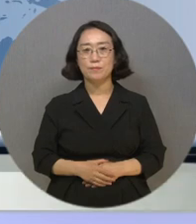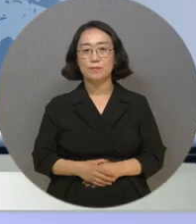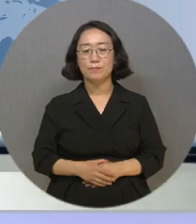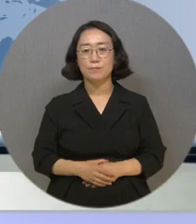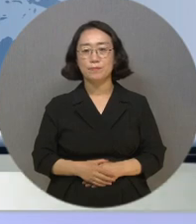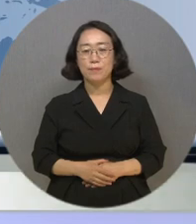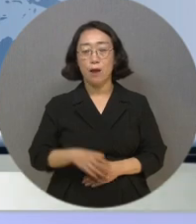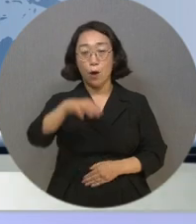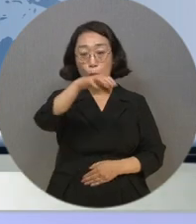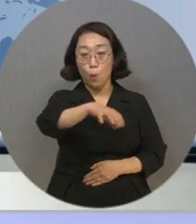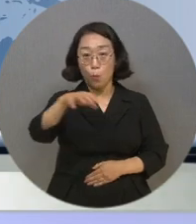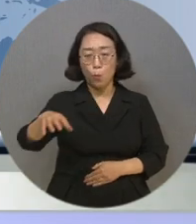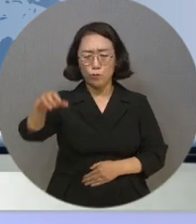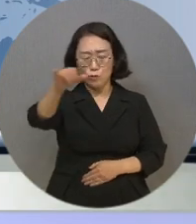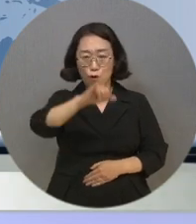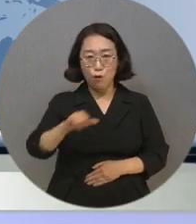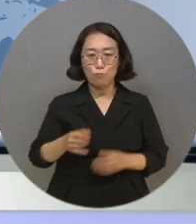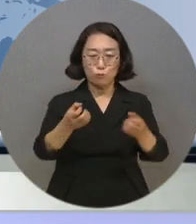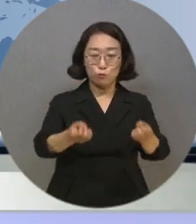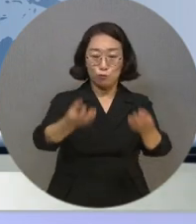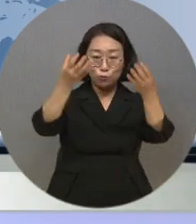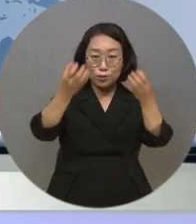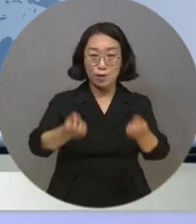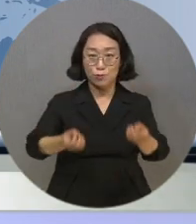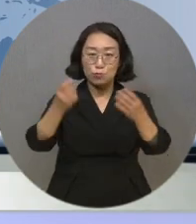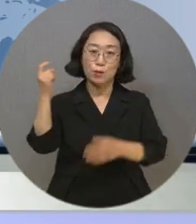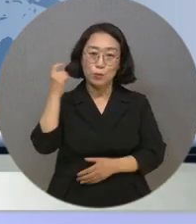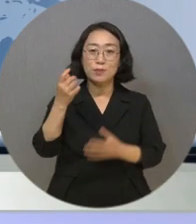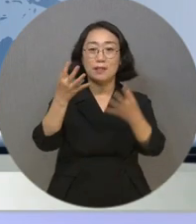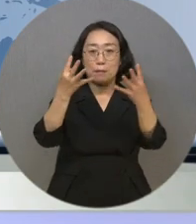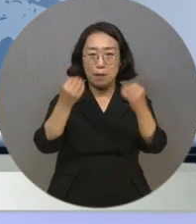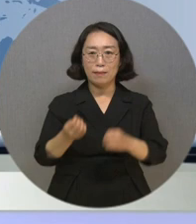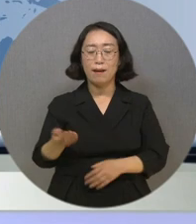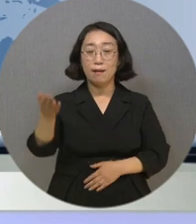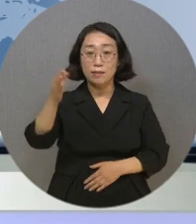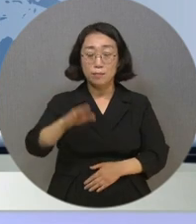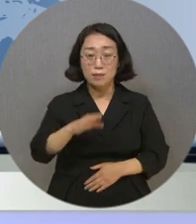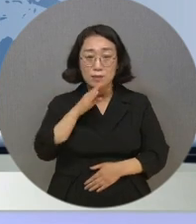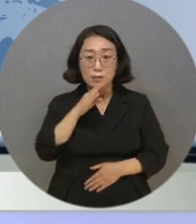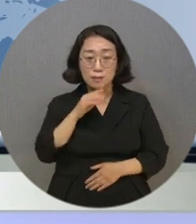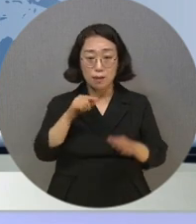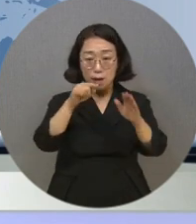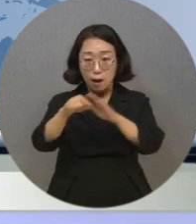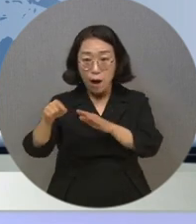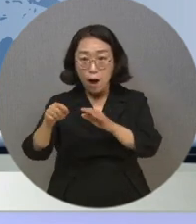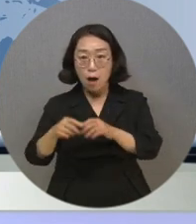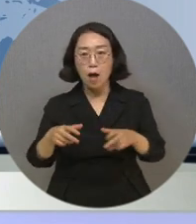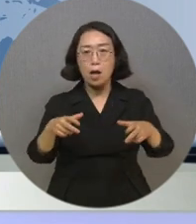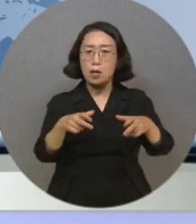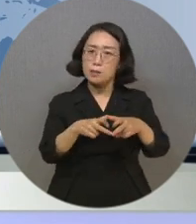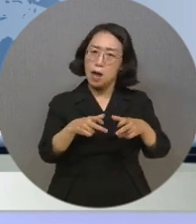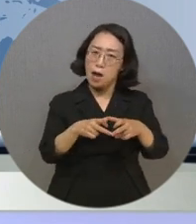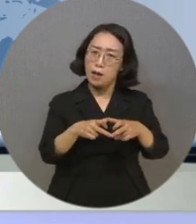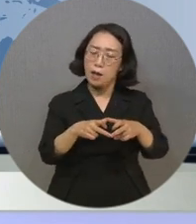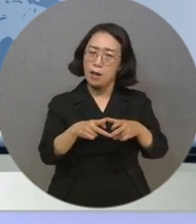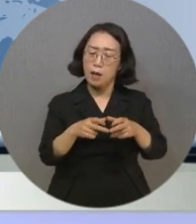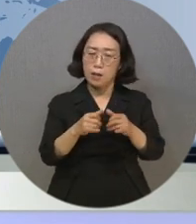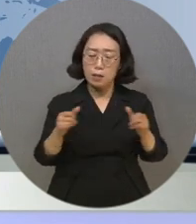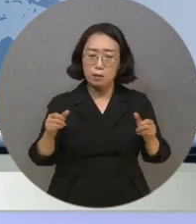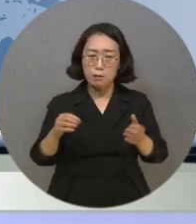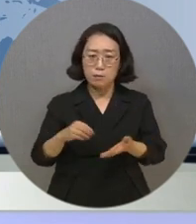전국 방방곡곡 축제 소식 가득한 요즘입니다 그런데 현장에 가보면 장애 유무와 관계없이